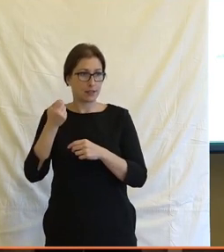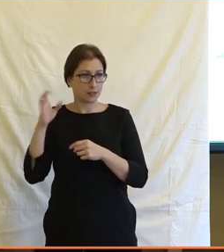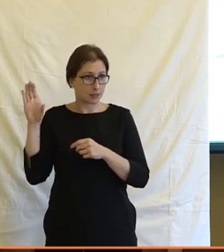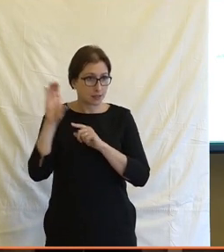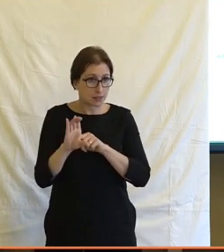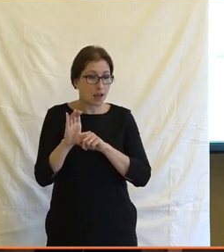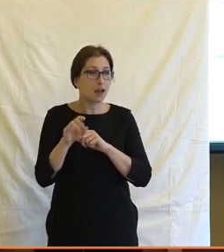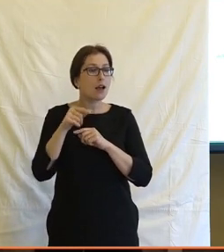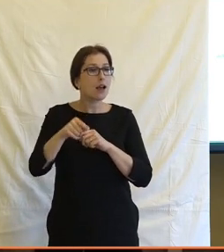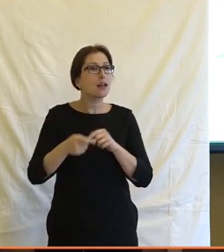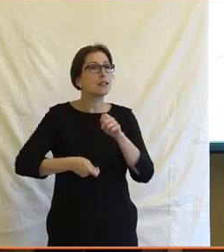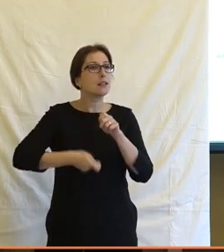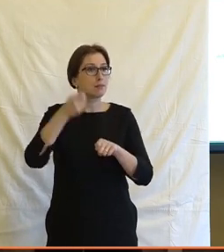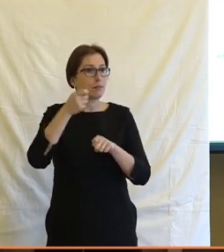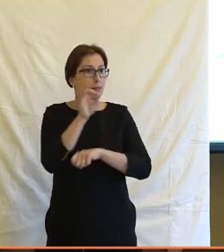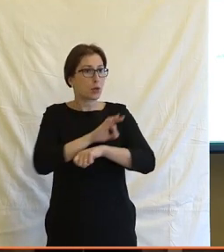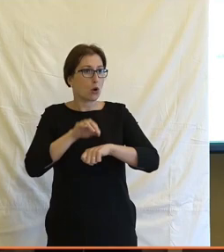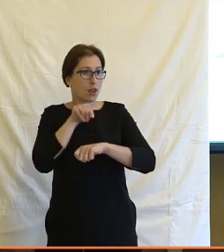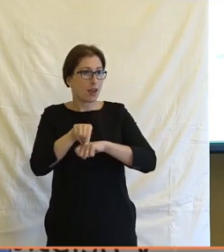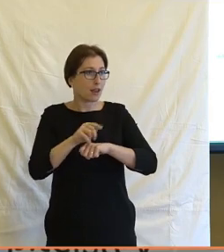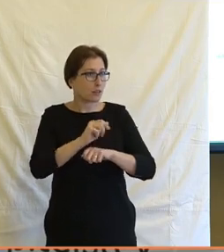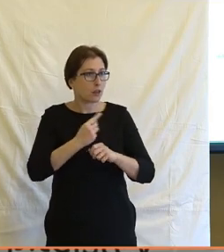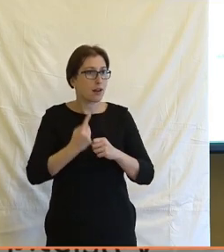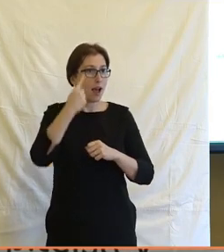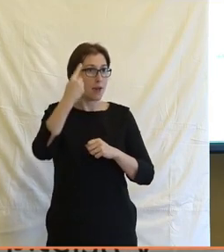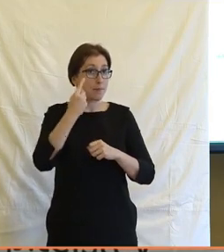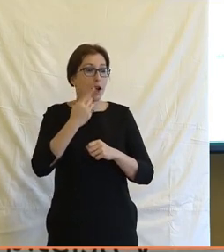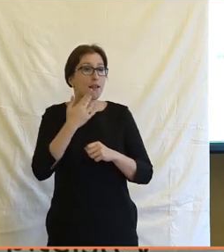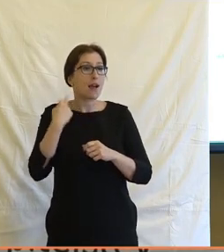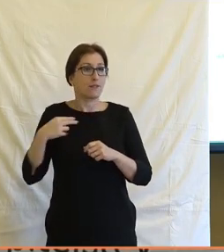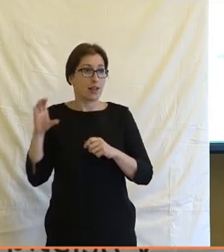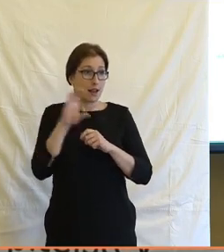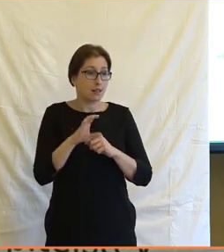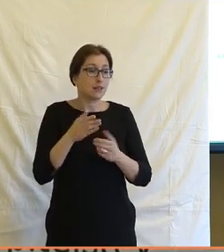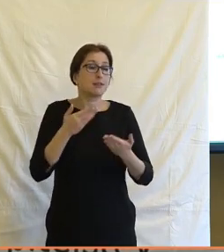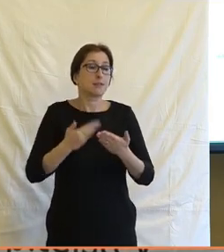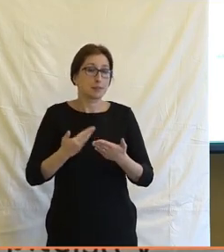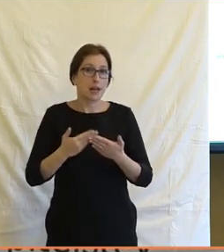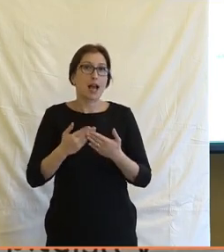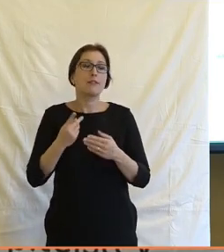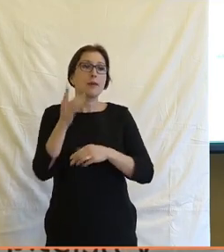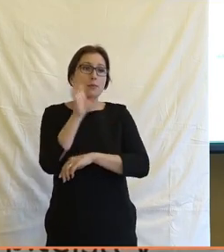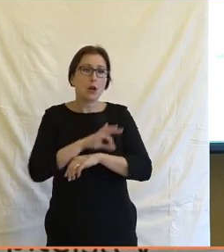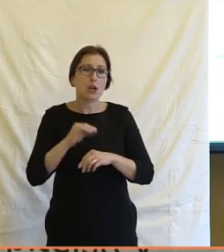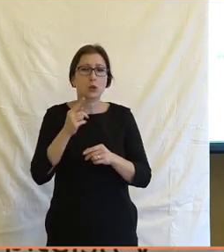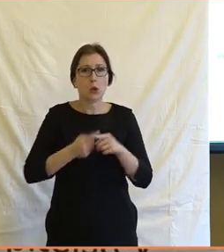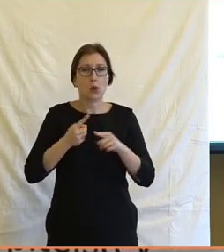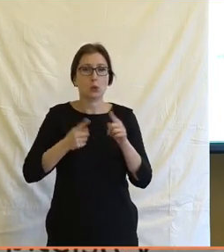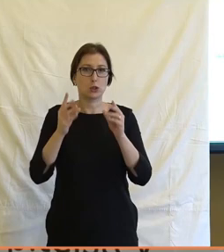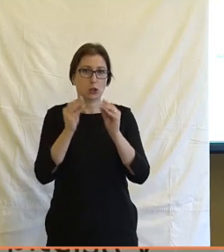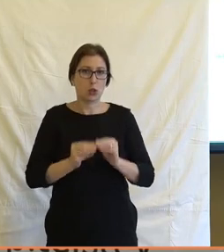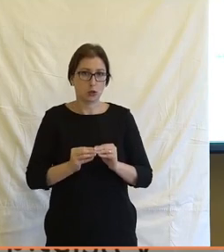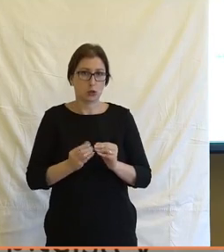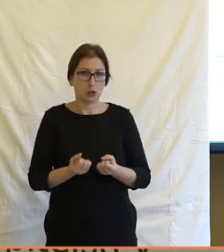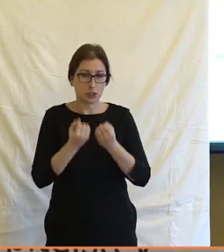vás a u těch startupů konkrétně? To je právě s těmito, řeknu, projekty trošku složité, protože vy, i když